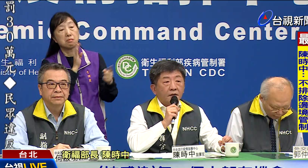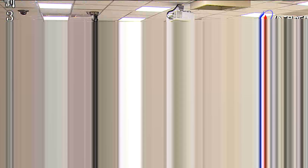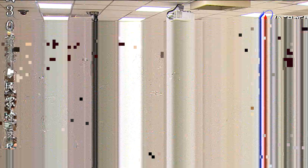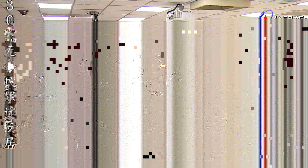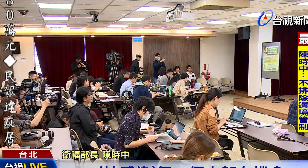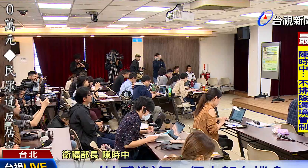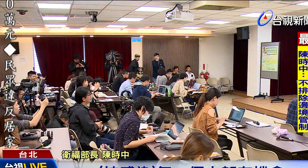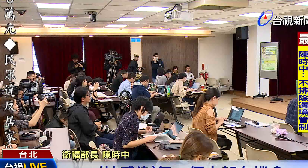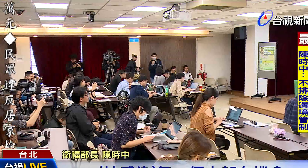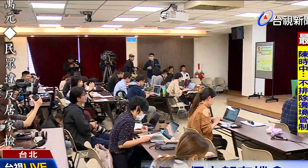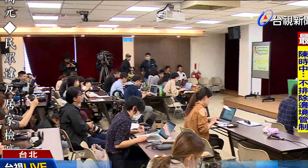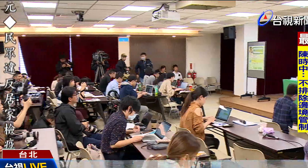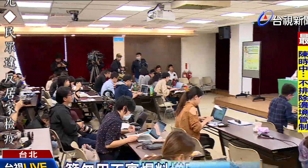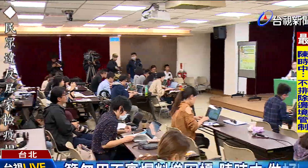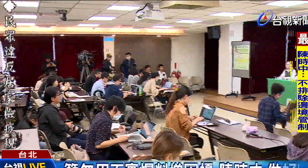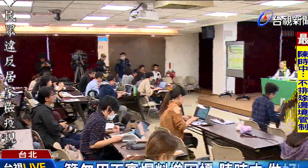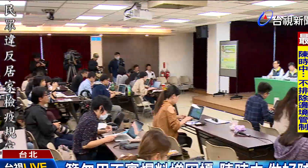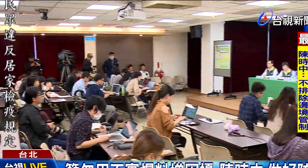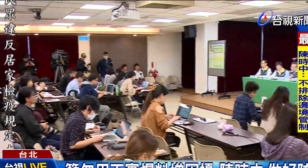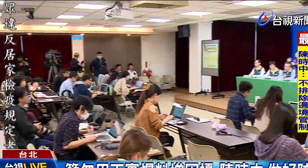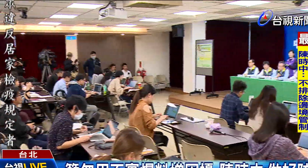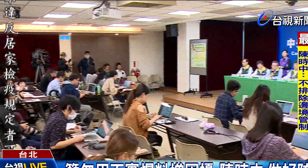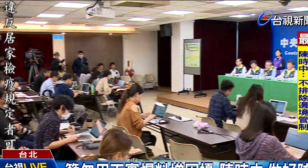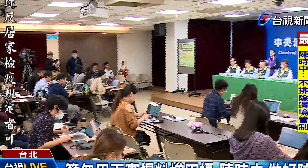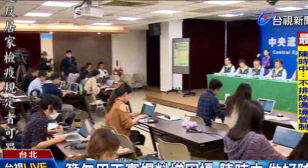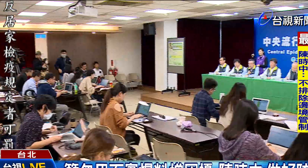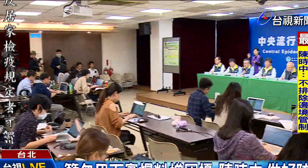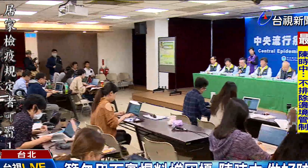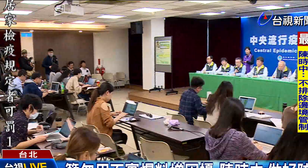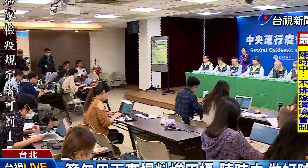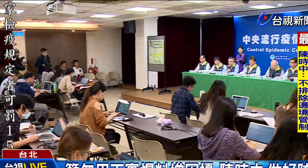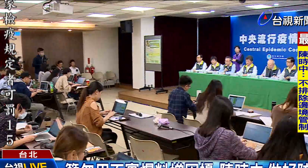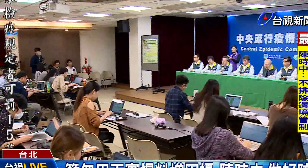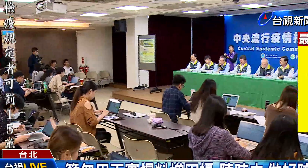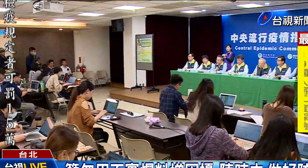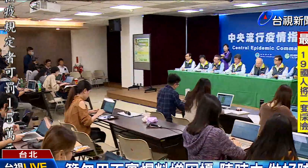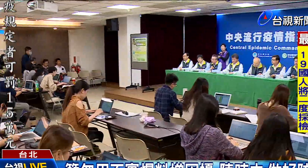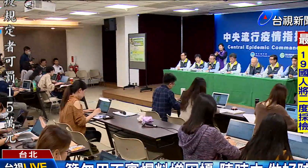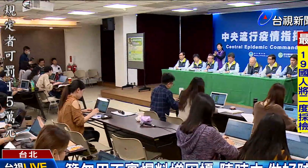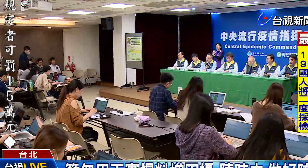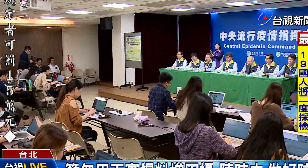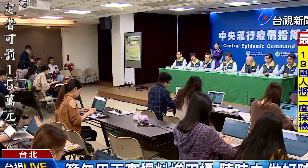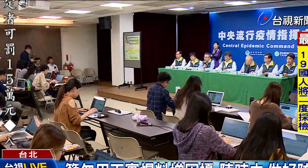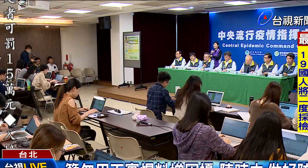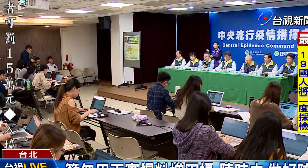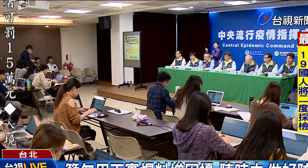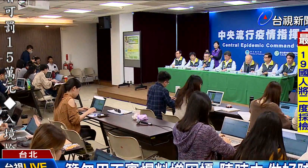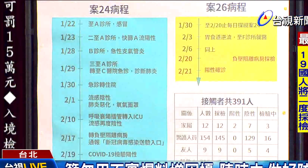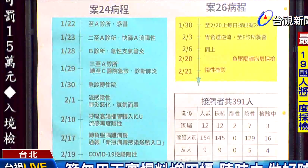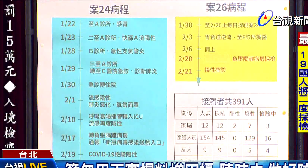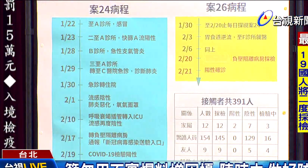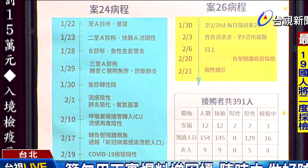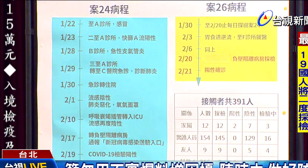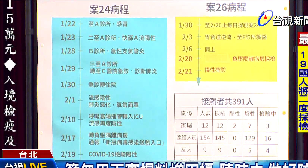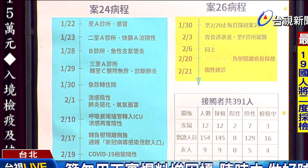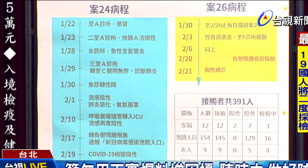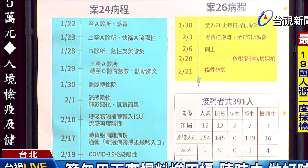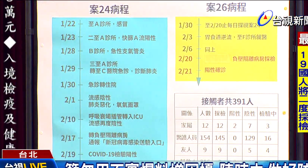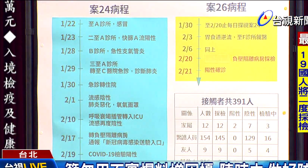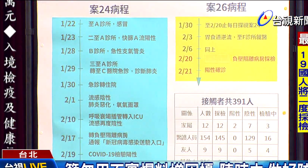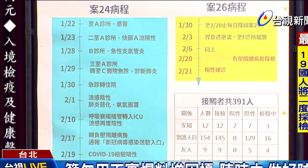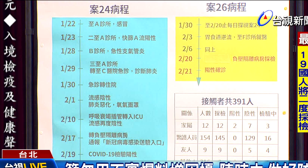有机会。 除了呼吁别再用不实爆料增加社会困扰，更希望大众别帮确诊病例和接触者贴上有色